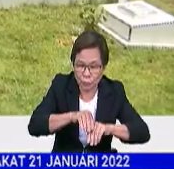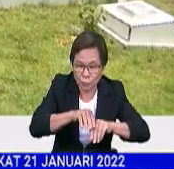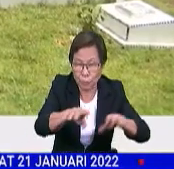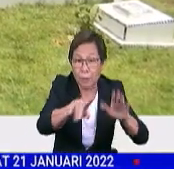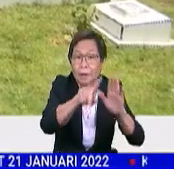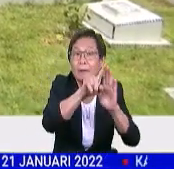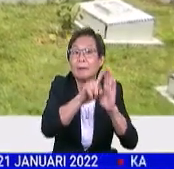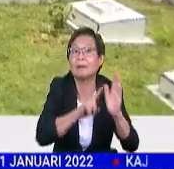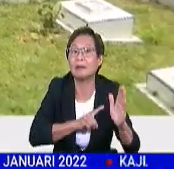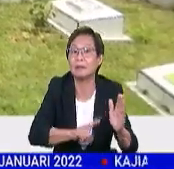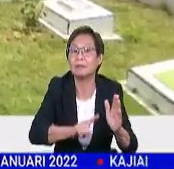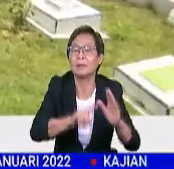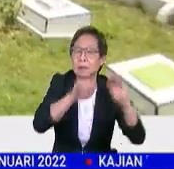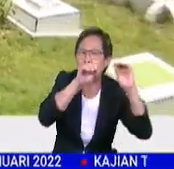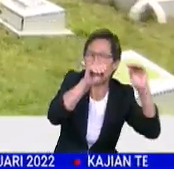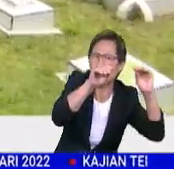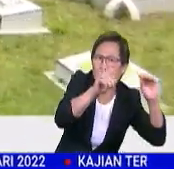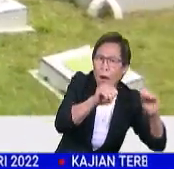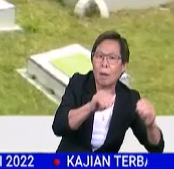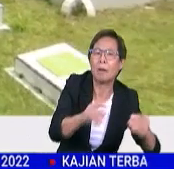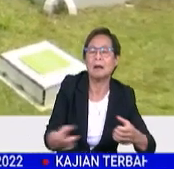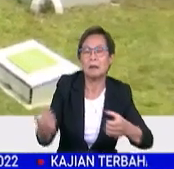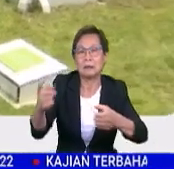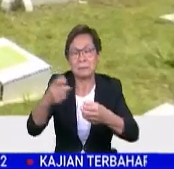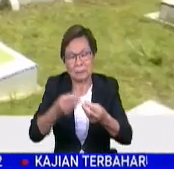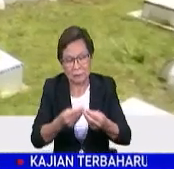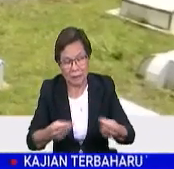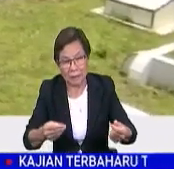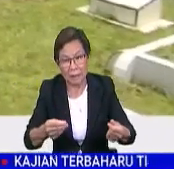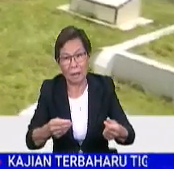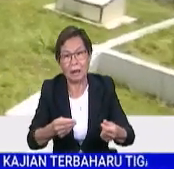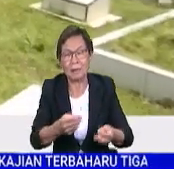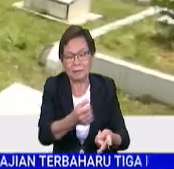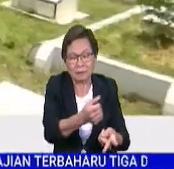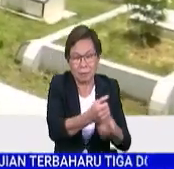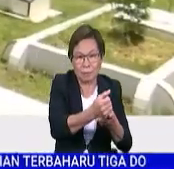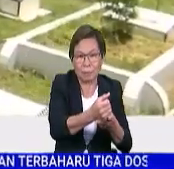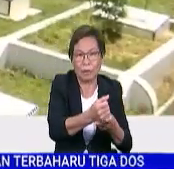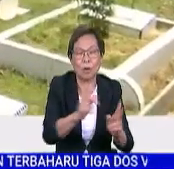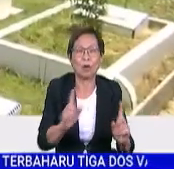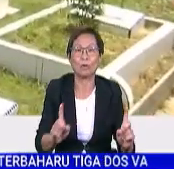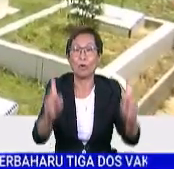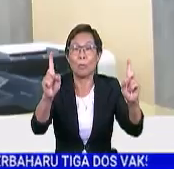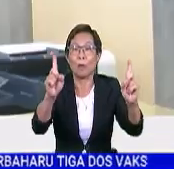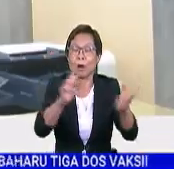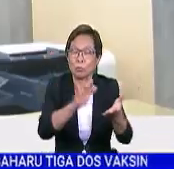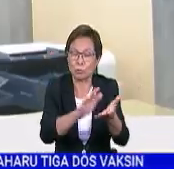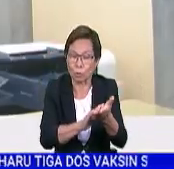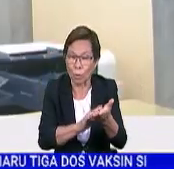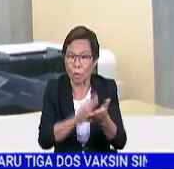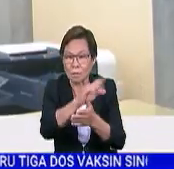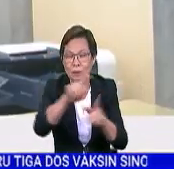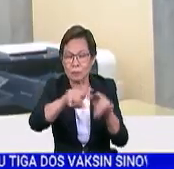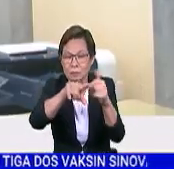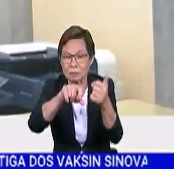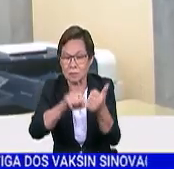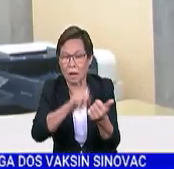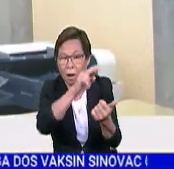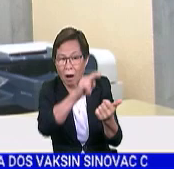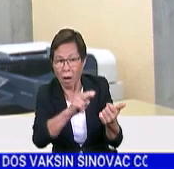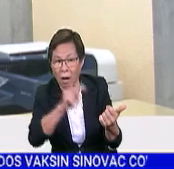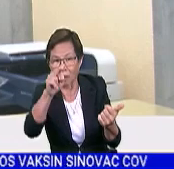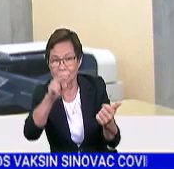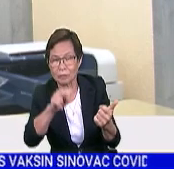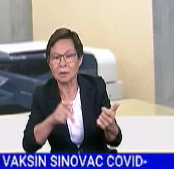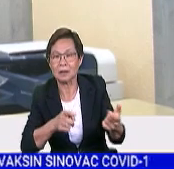termasuk memberi pendidikan melibatkan isu seperti tanah wakaf perkuburan sekolah urusan produk dan persijilan halal